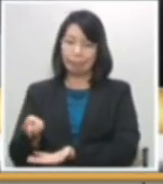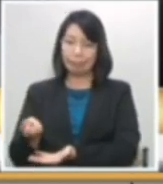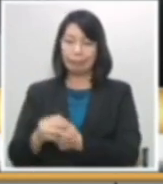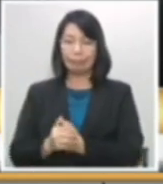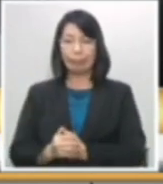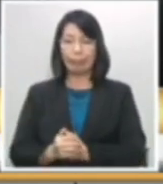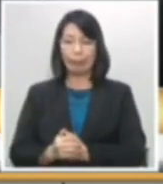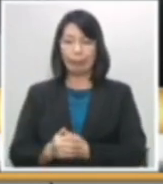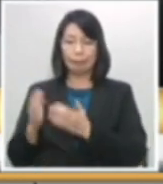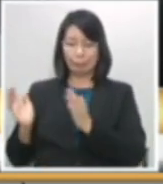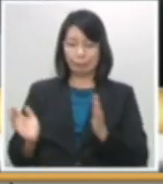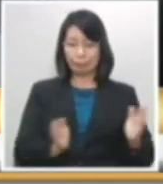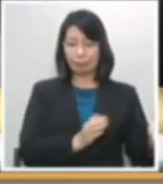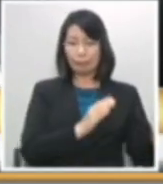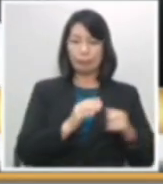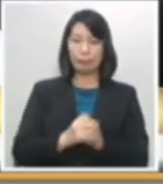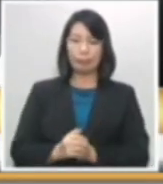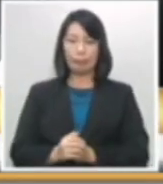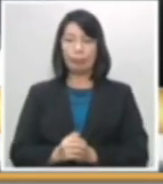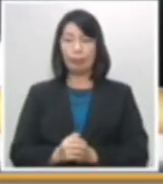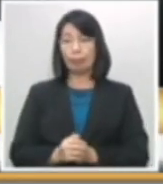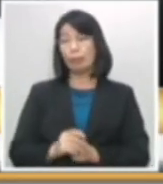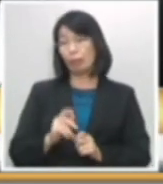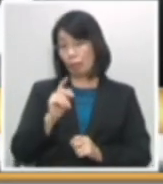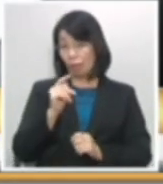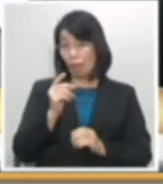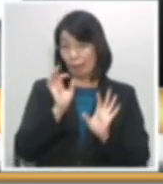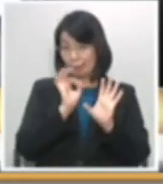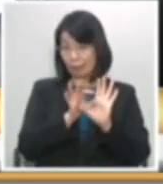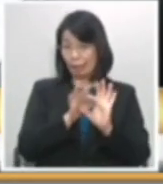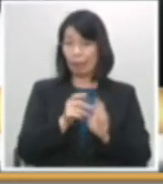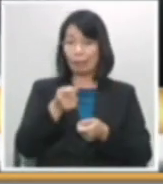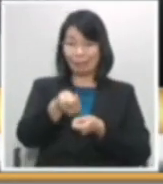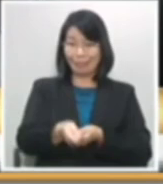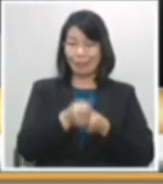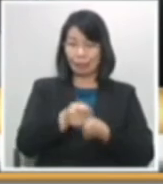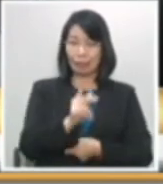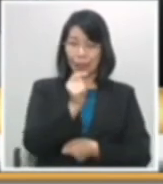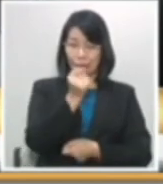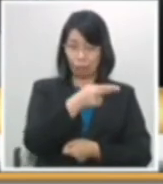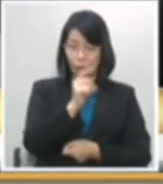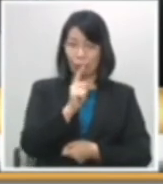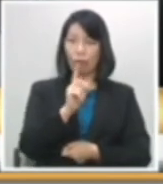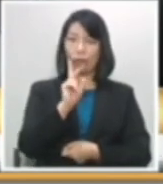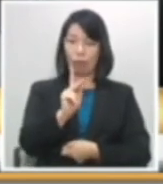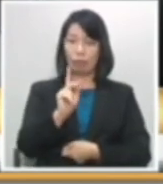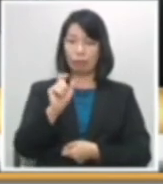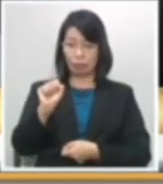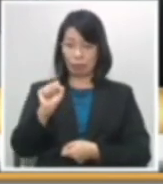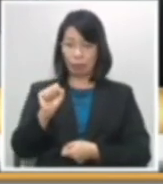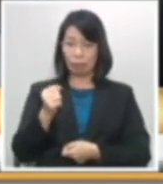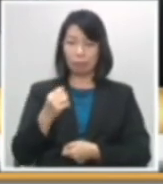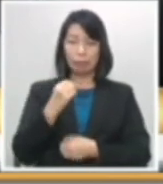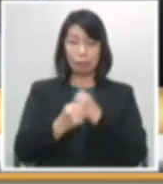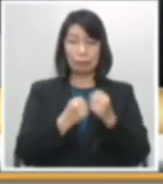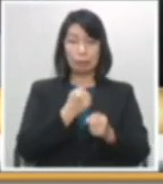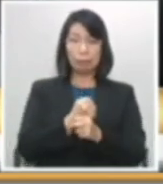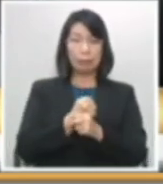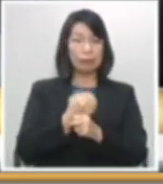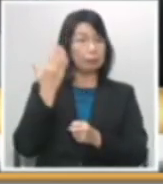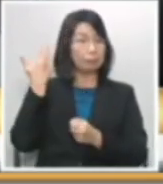ะครับธนาคารเพื่อการเกษตรตัวเลขที่ท่านให้ในงบมาปีที่แล้วท่านให้เงินไป